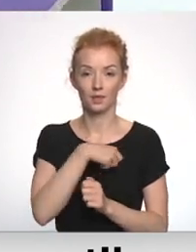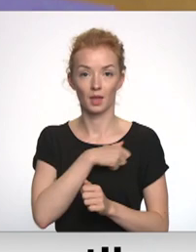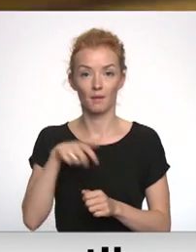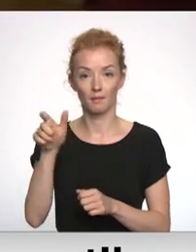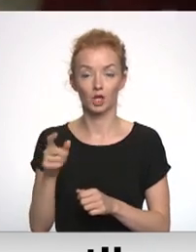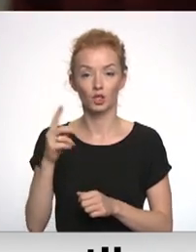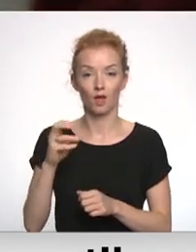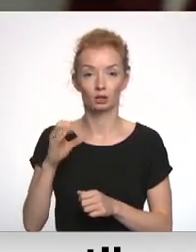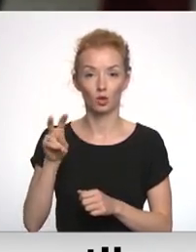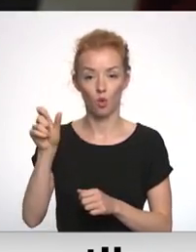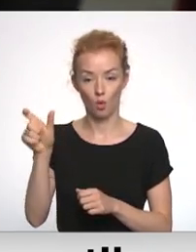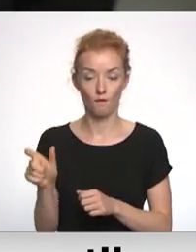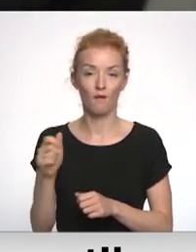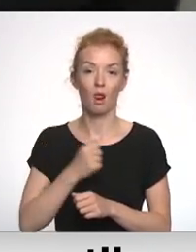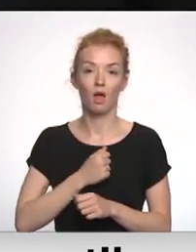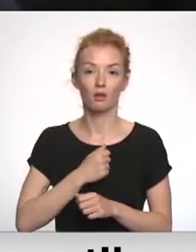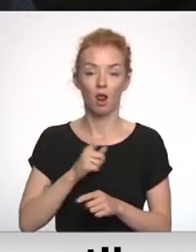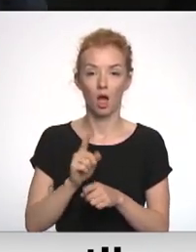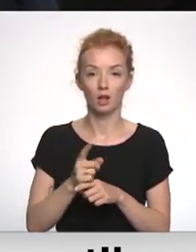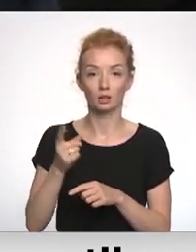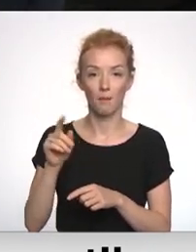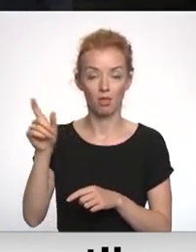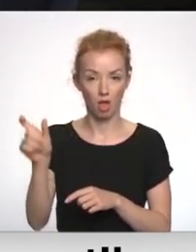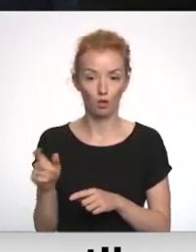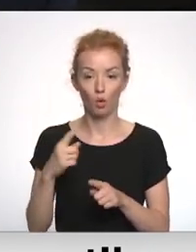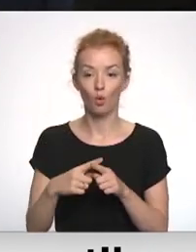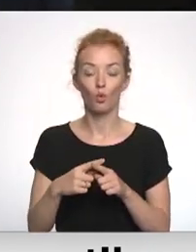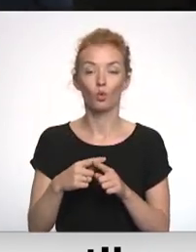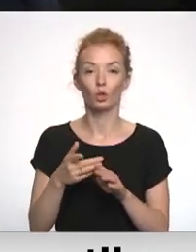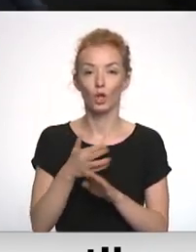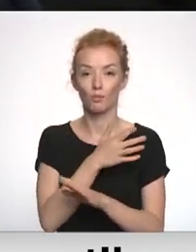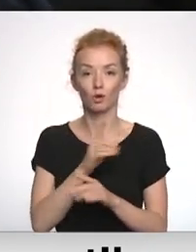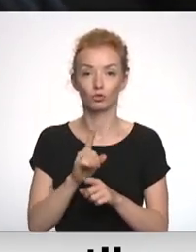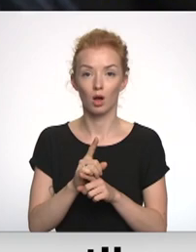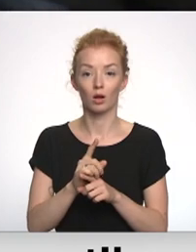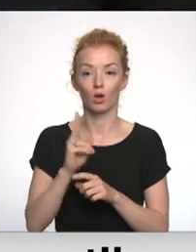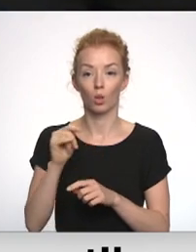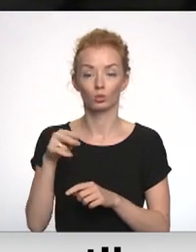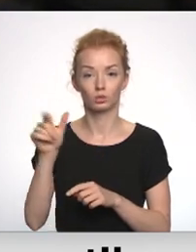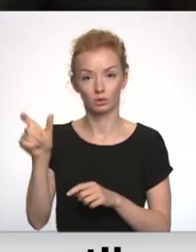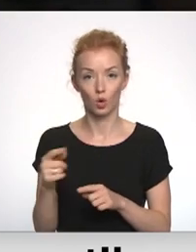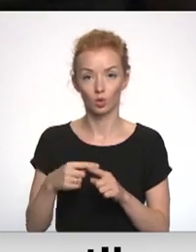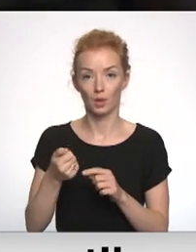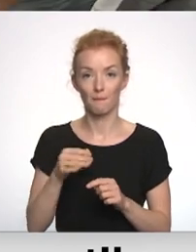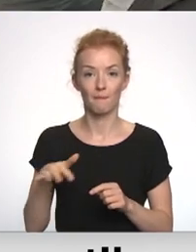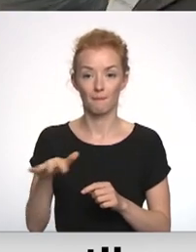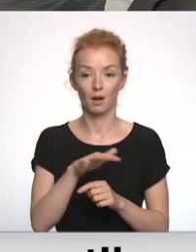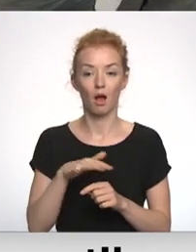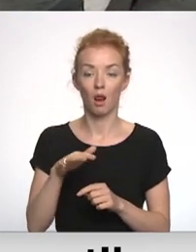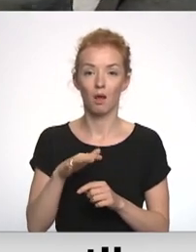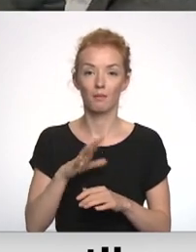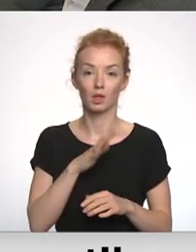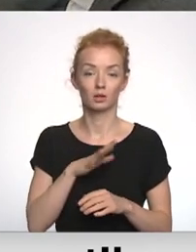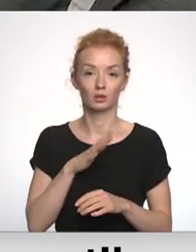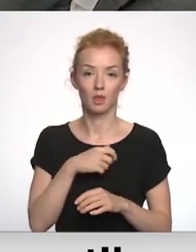Ļubovu Švecovu, Latgalē advokāti Vjačeslavu Stepaņenko, Kurzemē agrāko Talsu domnieci Ingo Gluzdu, Zemgales saraksta līdera bijusī